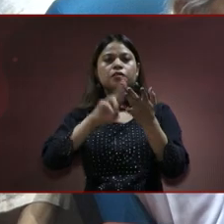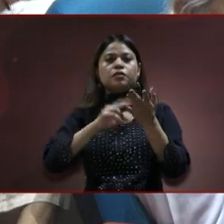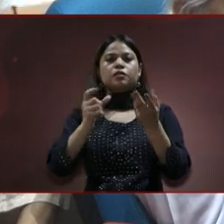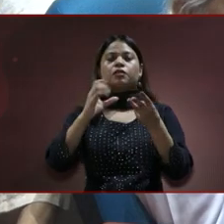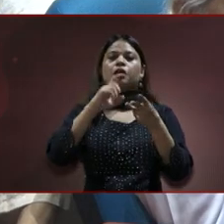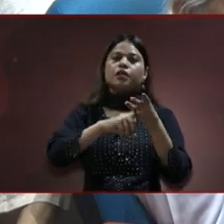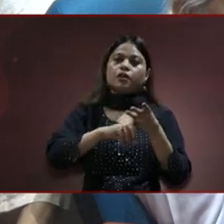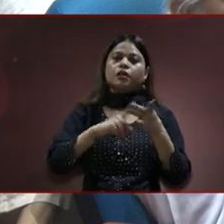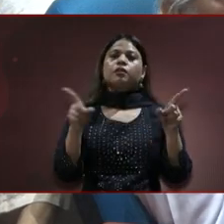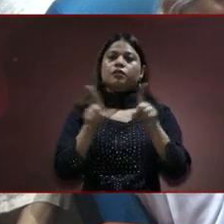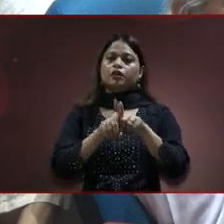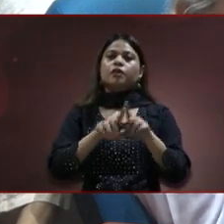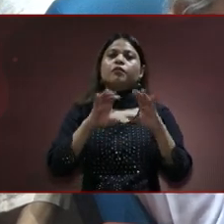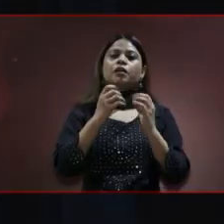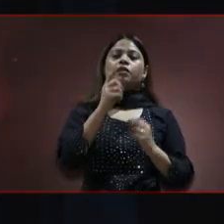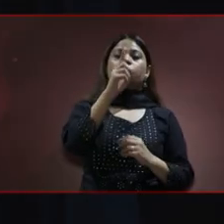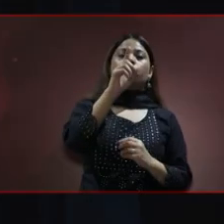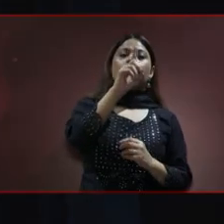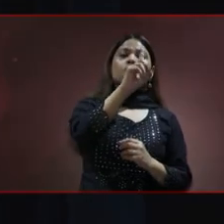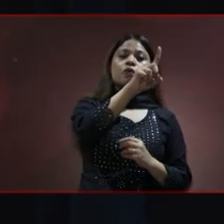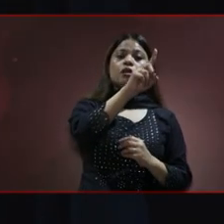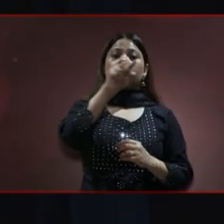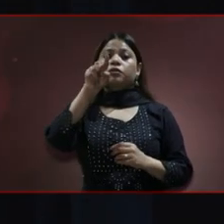1-2-12, इसमें ये जो 15 ईयर की